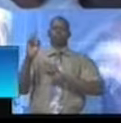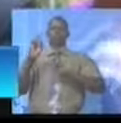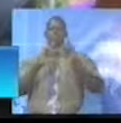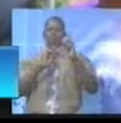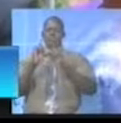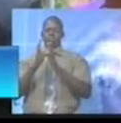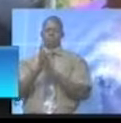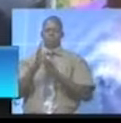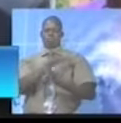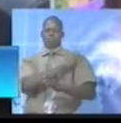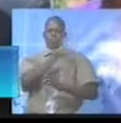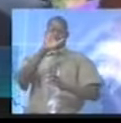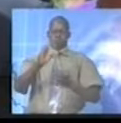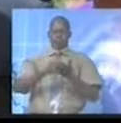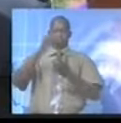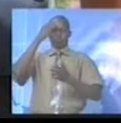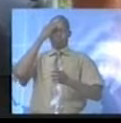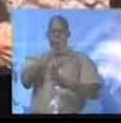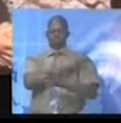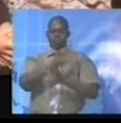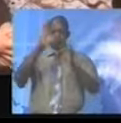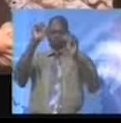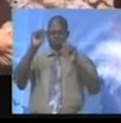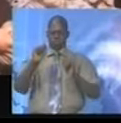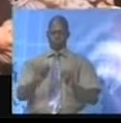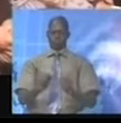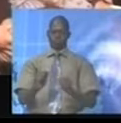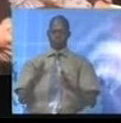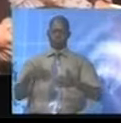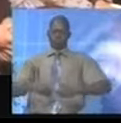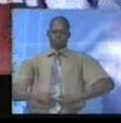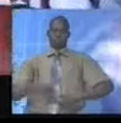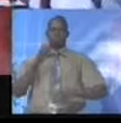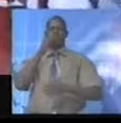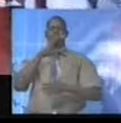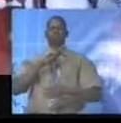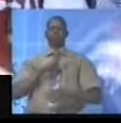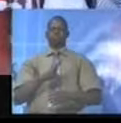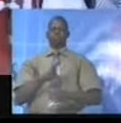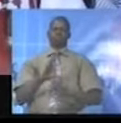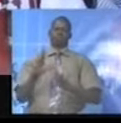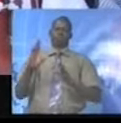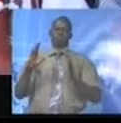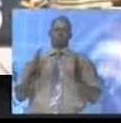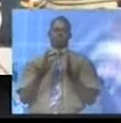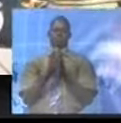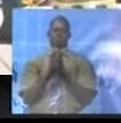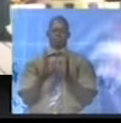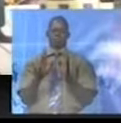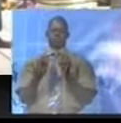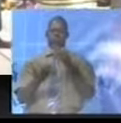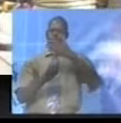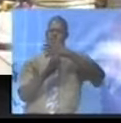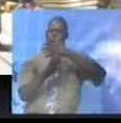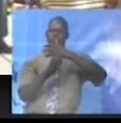de la consolidation des acquis et du renforcement des capacités des jeunes et des femmes, de la densification du tissu